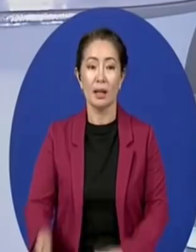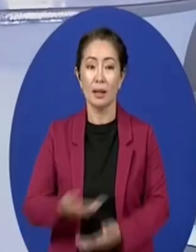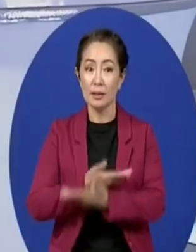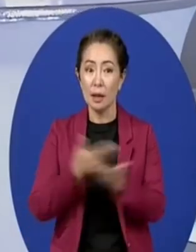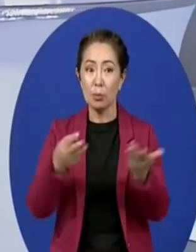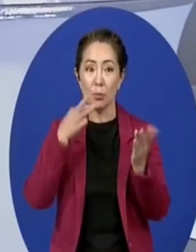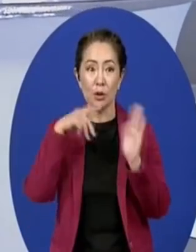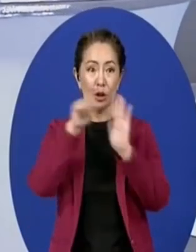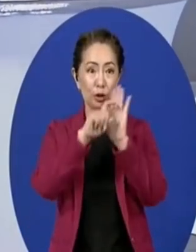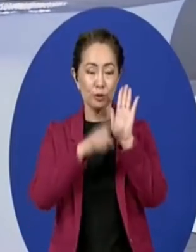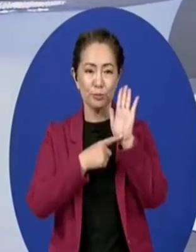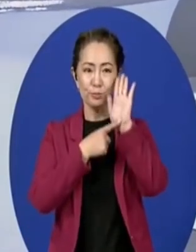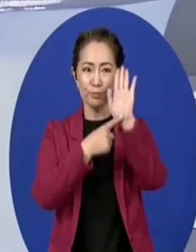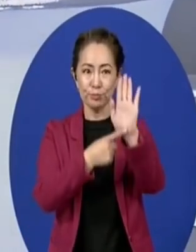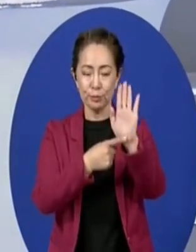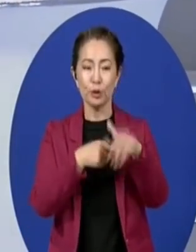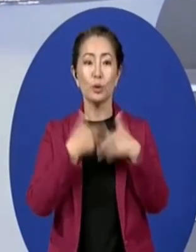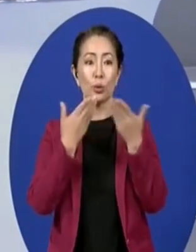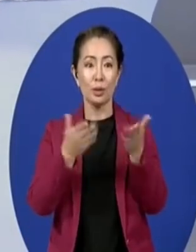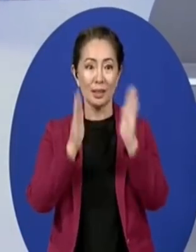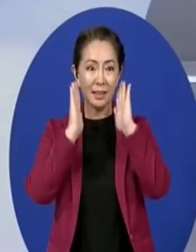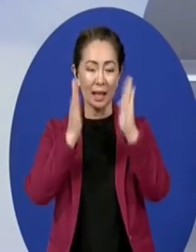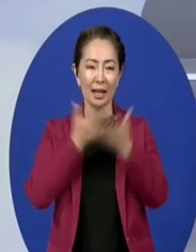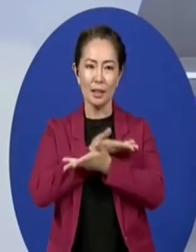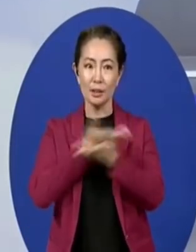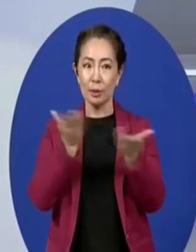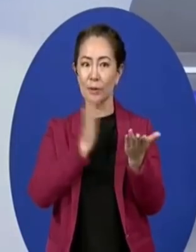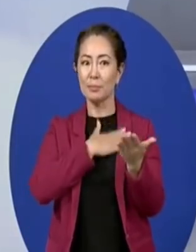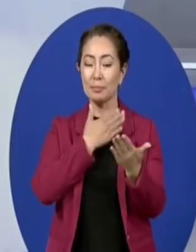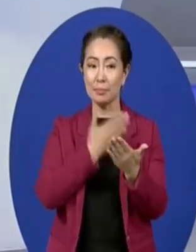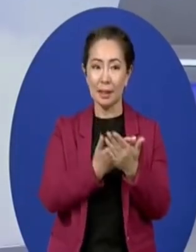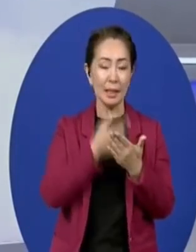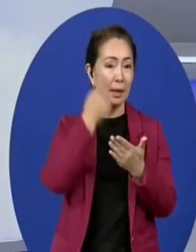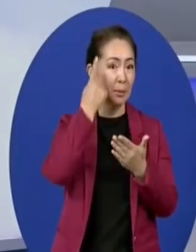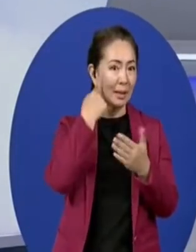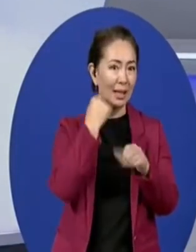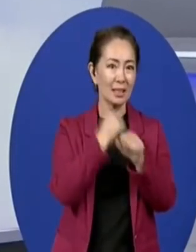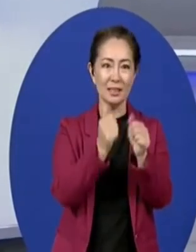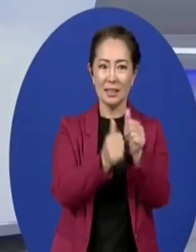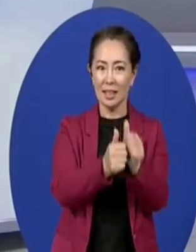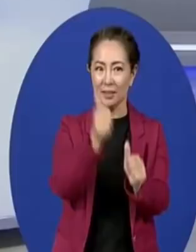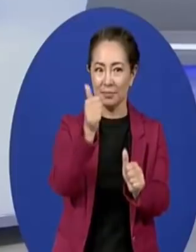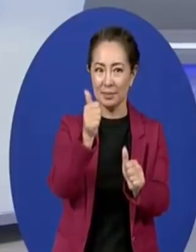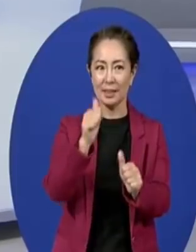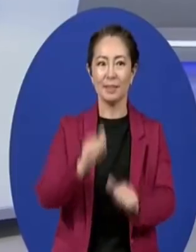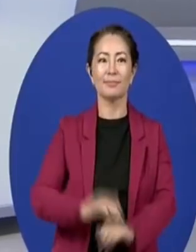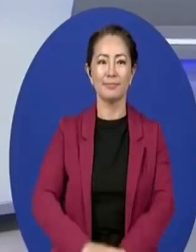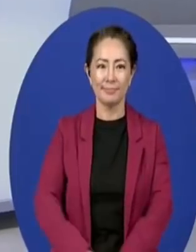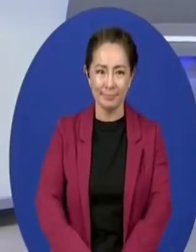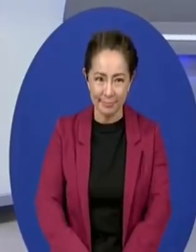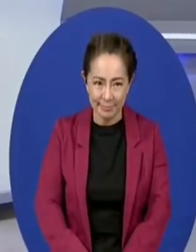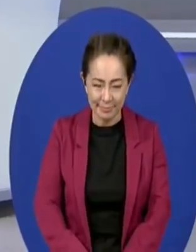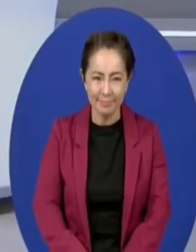Бид тахын цагийн хурд мэдээллийн хөтөлбөрийн өдрийн дугаарыг хүргэлээ. Анхаарлаа хандуулсан үзэгч та бүхэнд баярлалаа. Та бүхний маргааш ажилд амжилт хүсье. Баярлалаа.